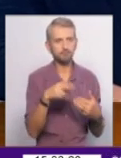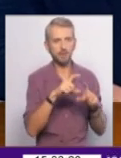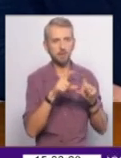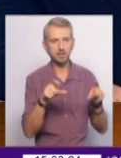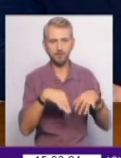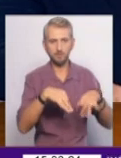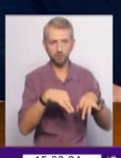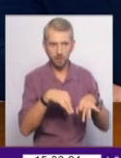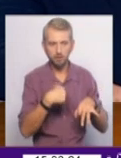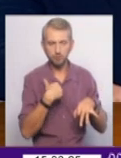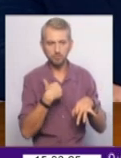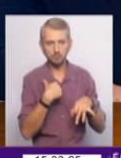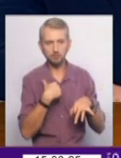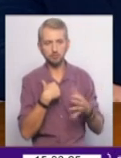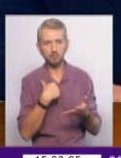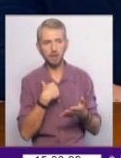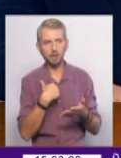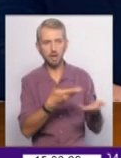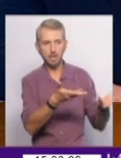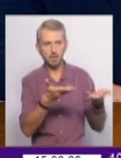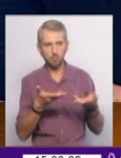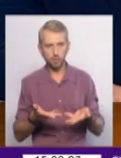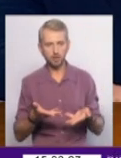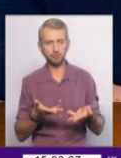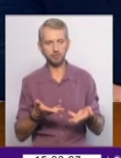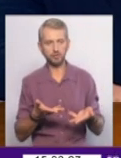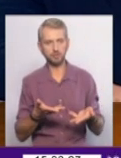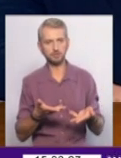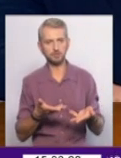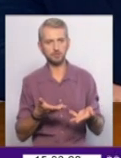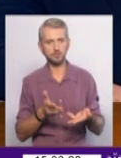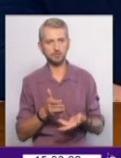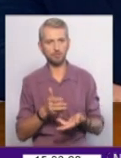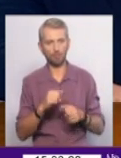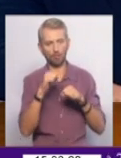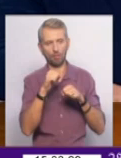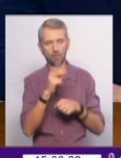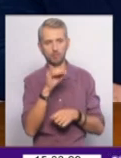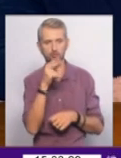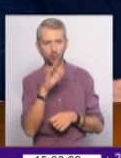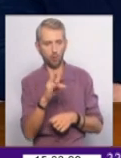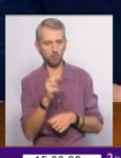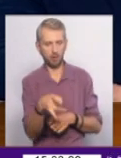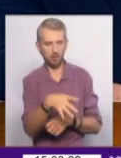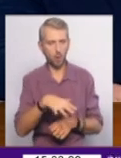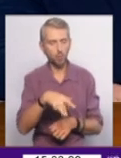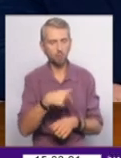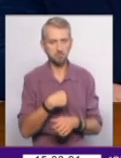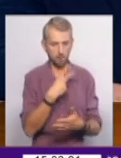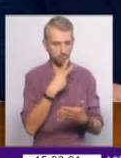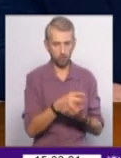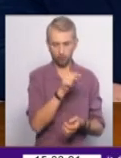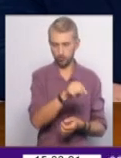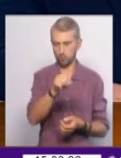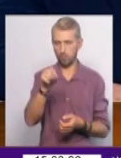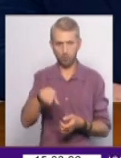транспорту і запросивши Віталія Володимировича Кличко також на район, показуючи йому цю дорогу,